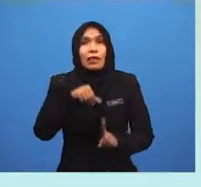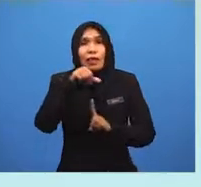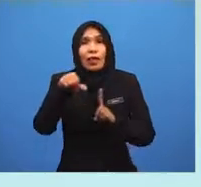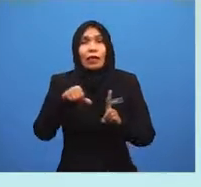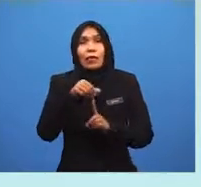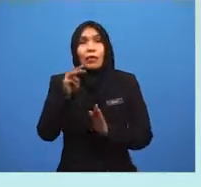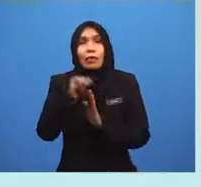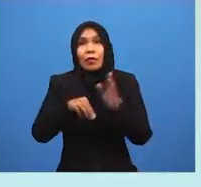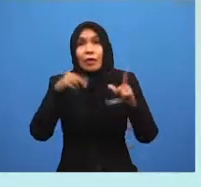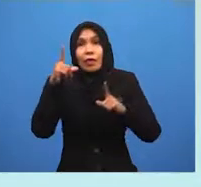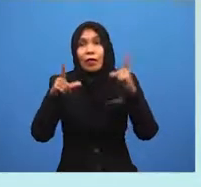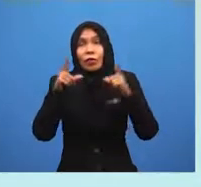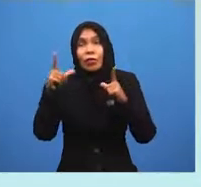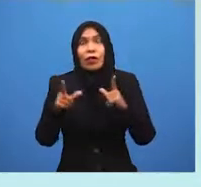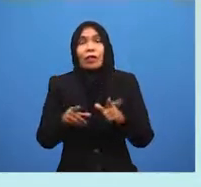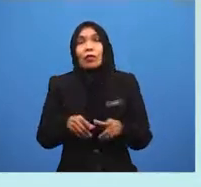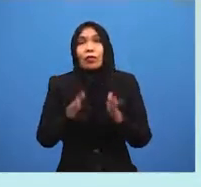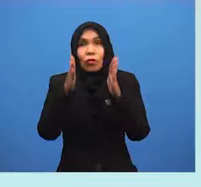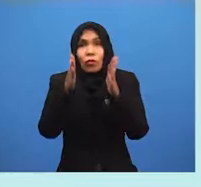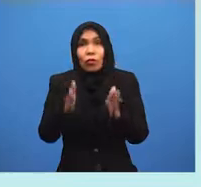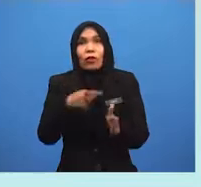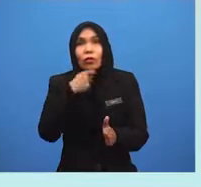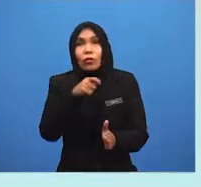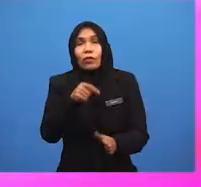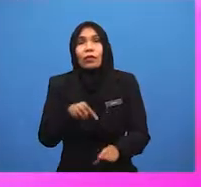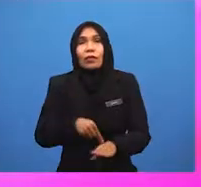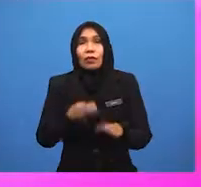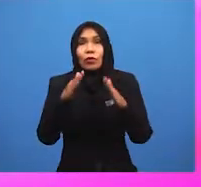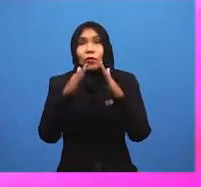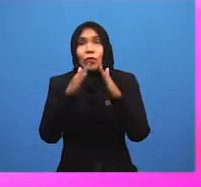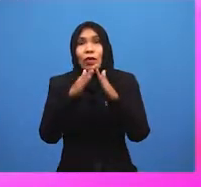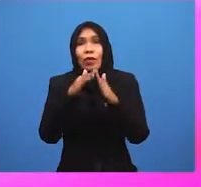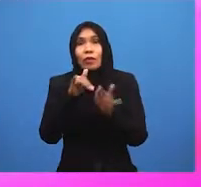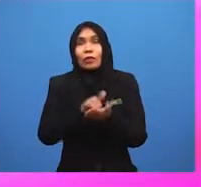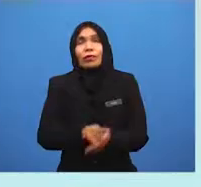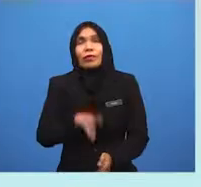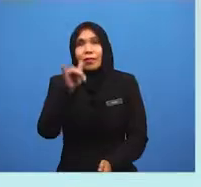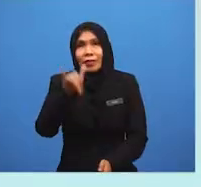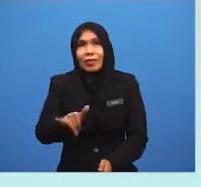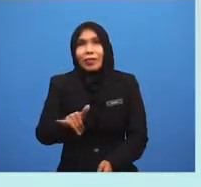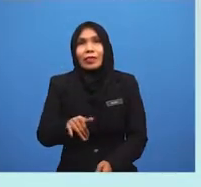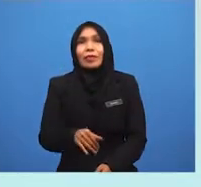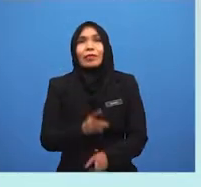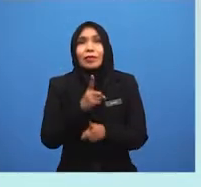menziarahi warga emas di Rumah Kebajikan? Ya, tepat.